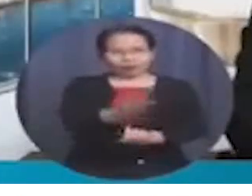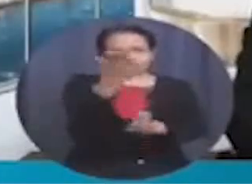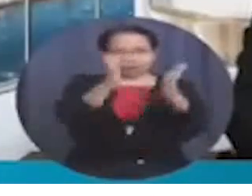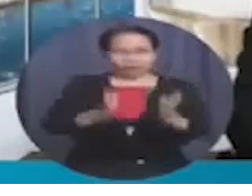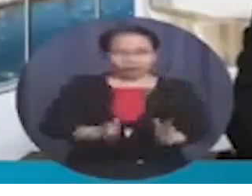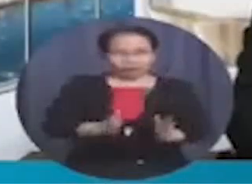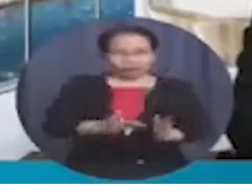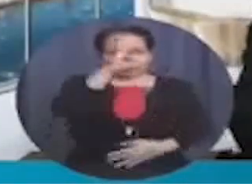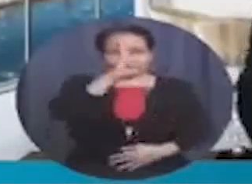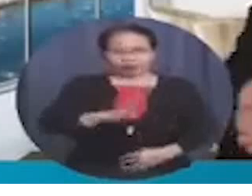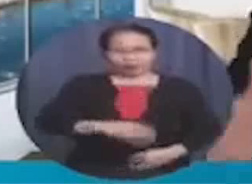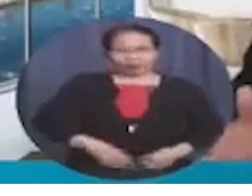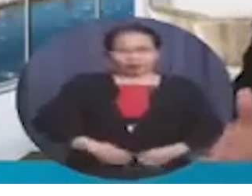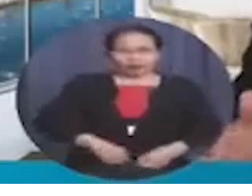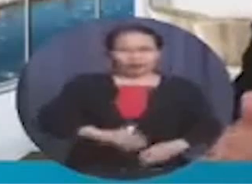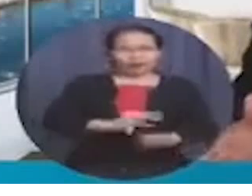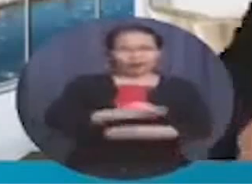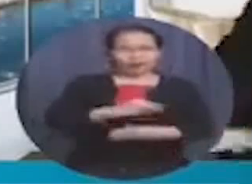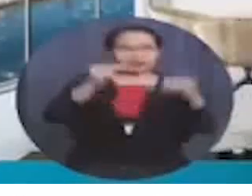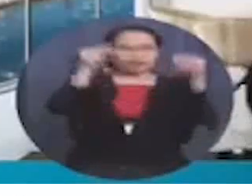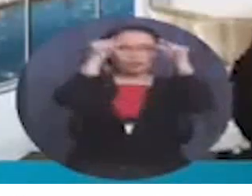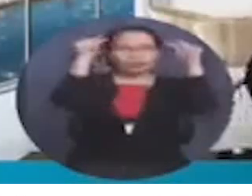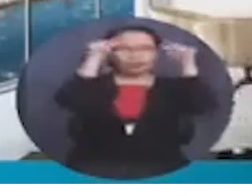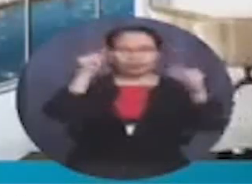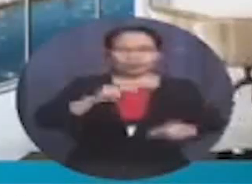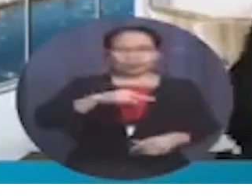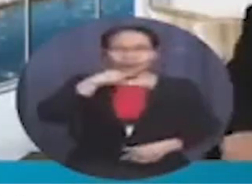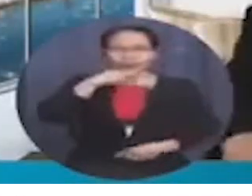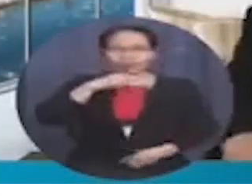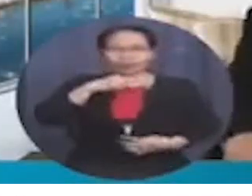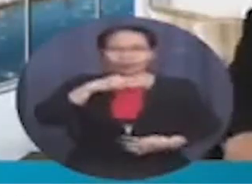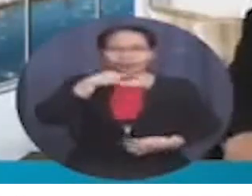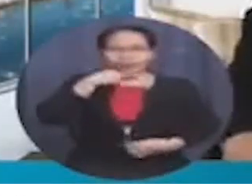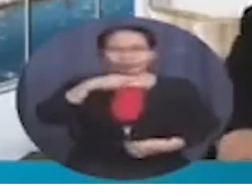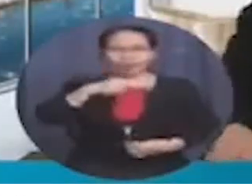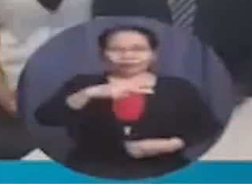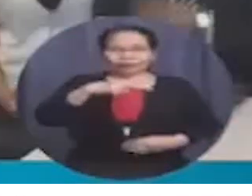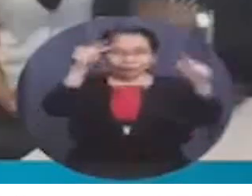niya. Eh, pinagawa ka si Moises. Si Moises yun, hindi ikaw, gago.